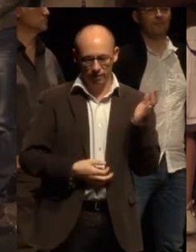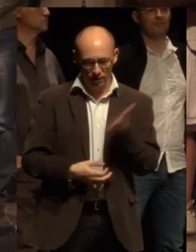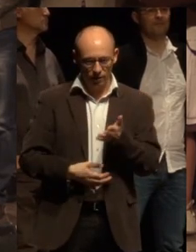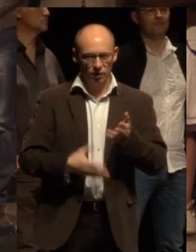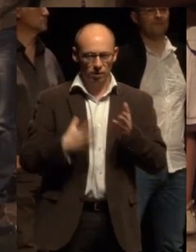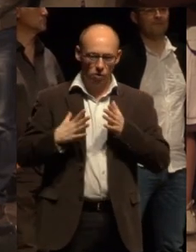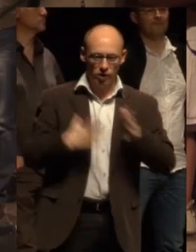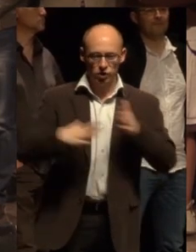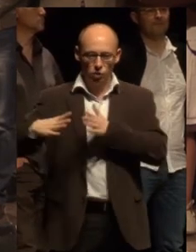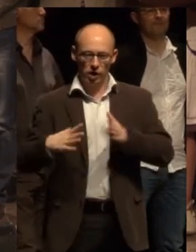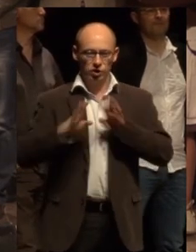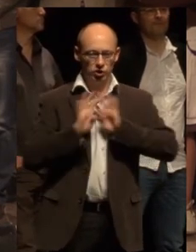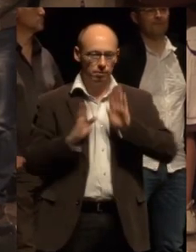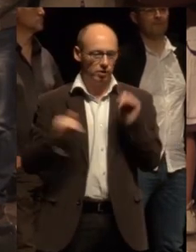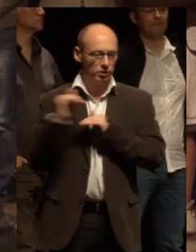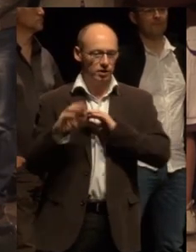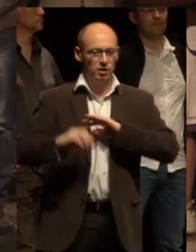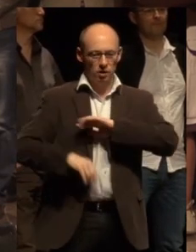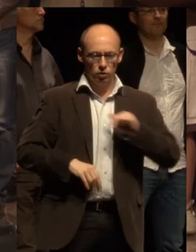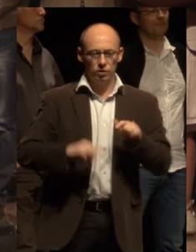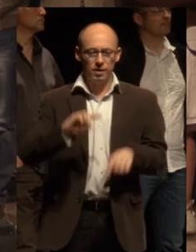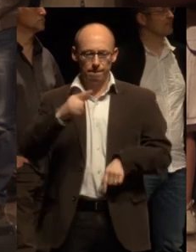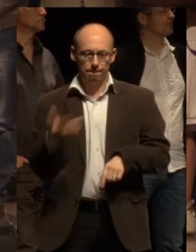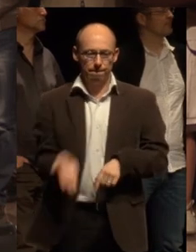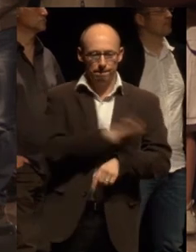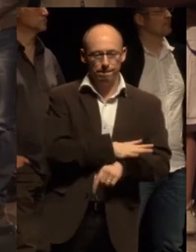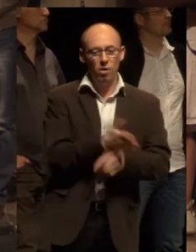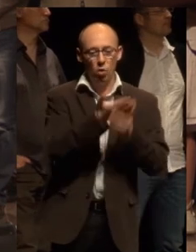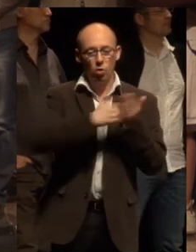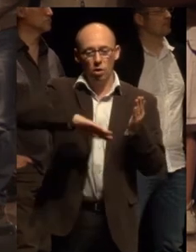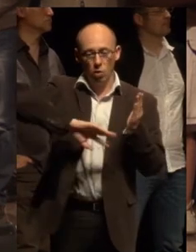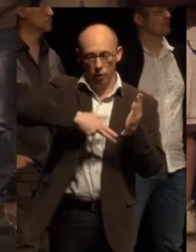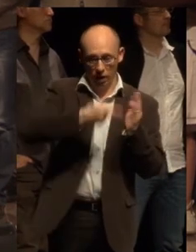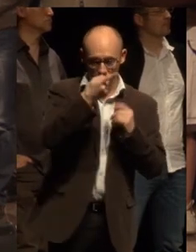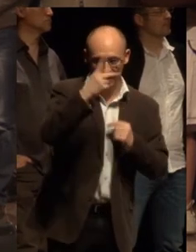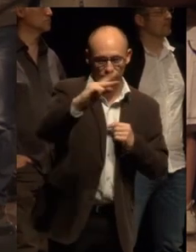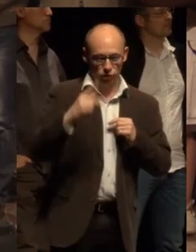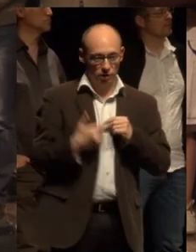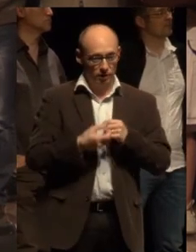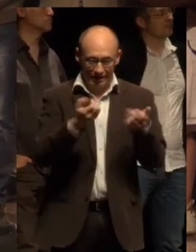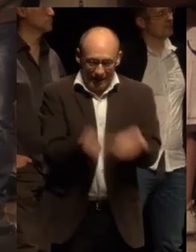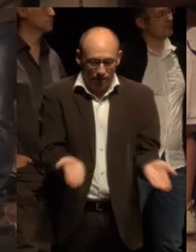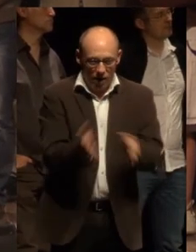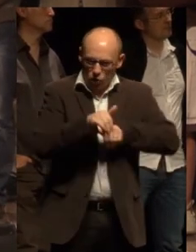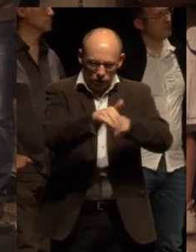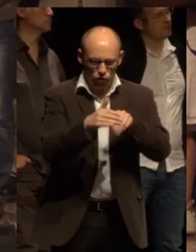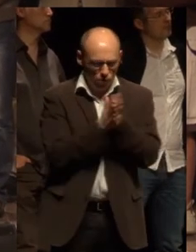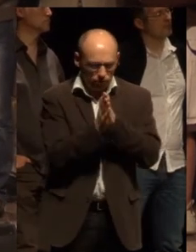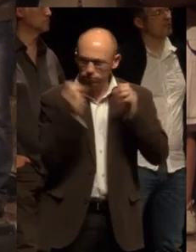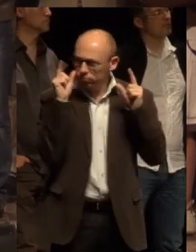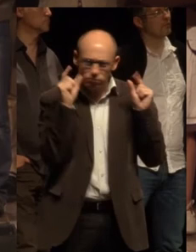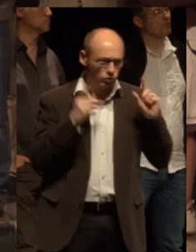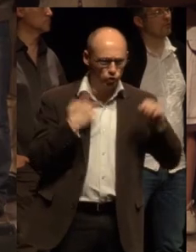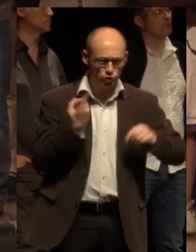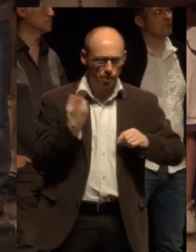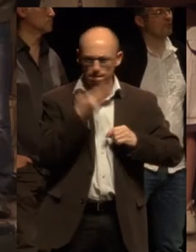simple, continuez, restez mobilisés, continuez à donner le meilleur de vous-même pour les Grenoblois, continuez à mobiliser toutes vos